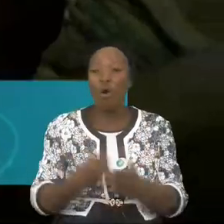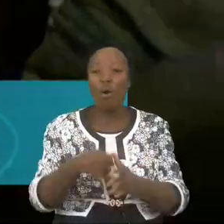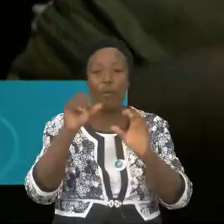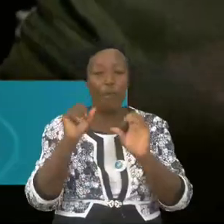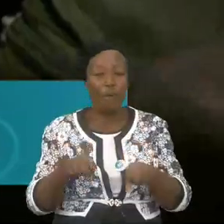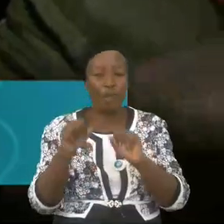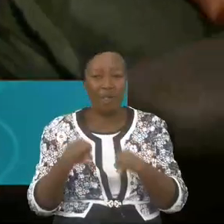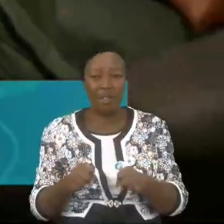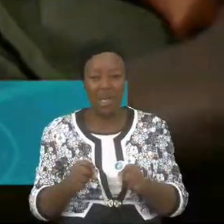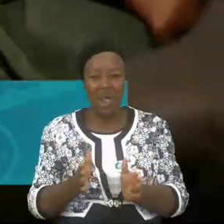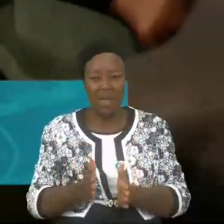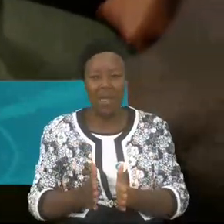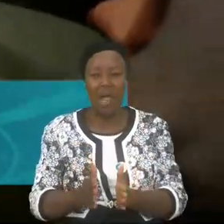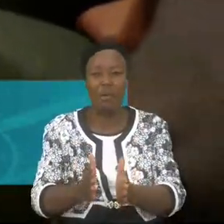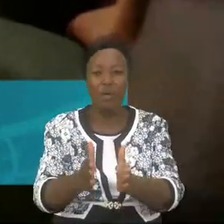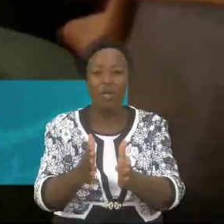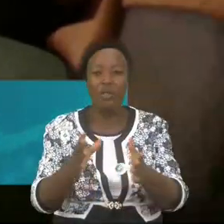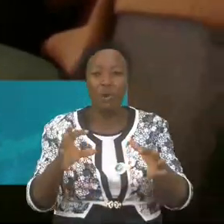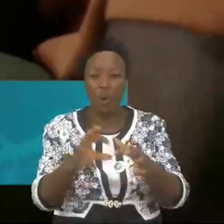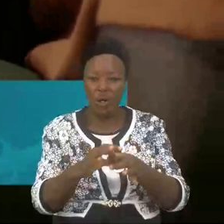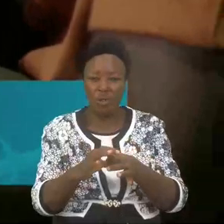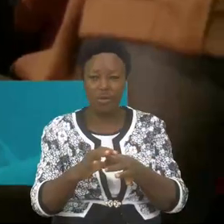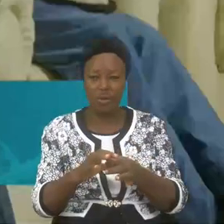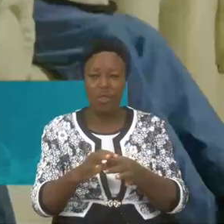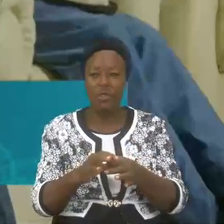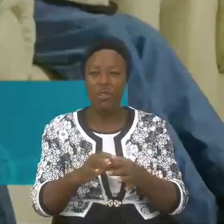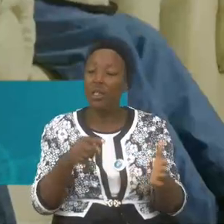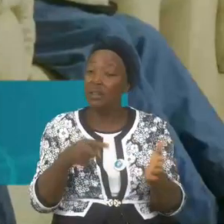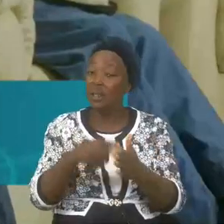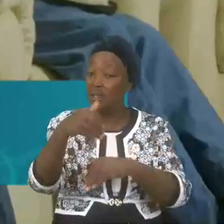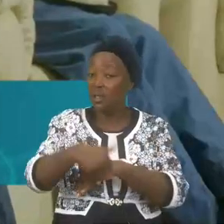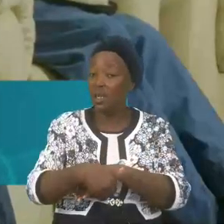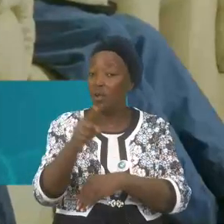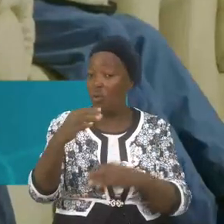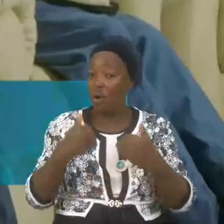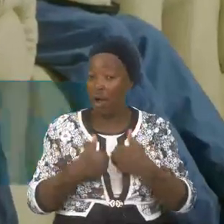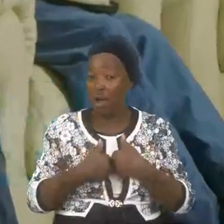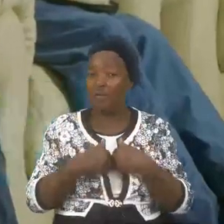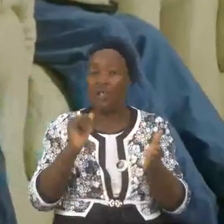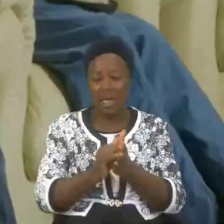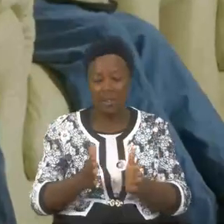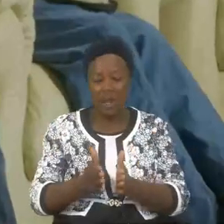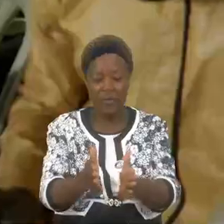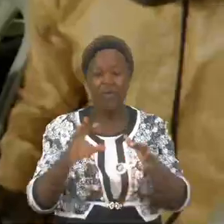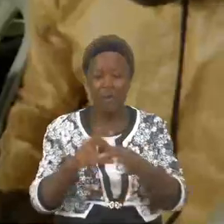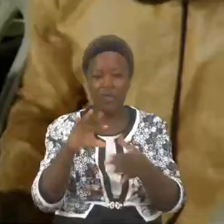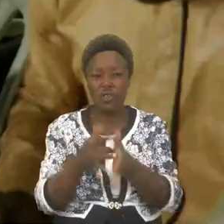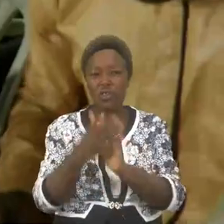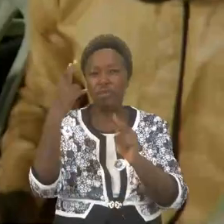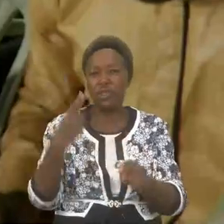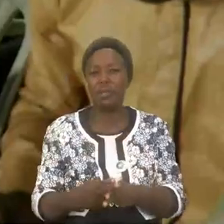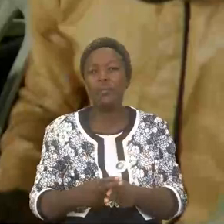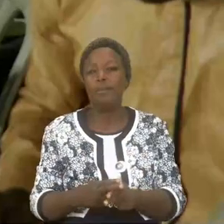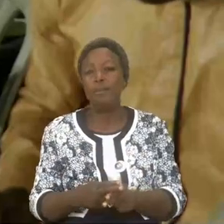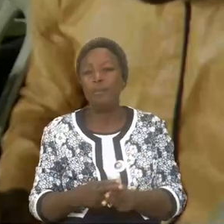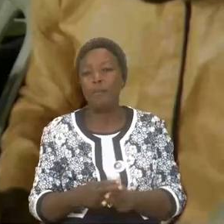possibilité. La connexion directe, ce soir, tu auras cette connexion divine,